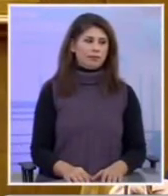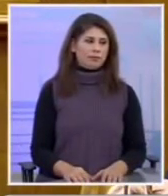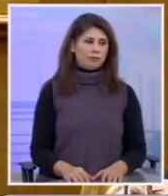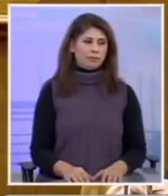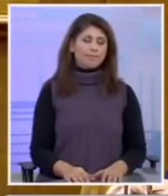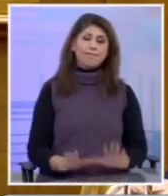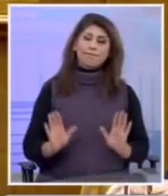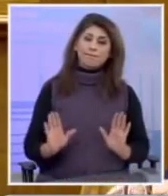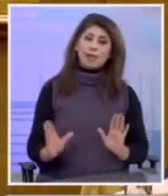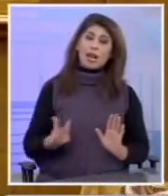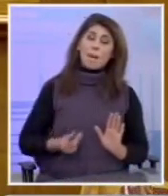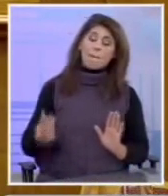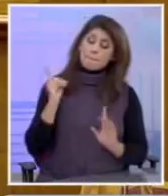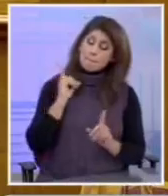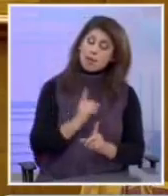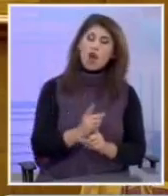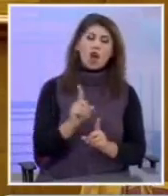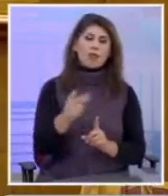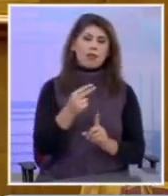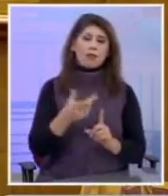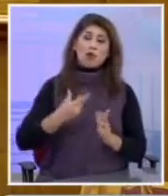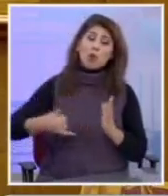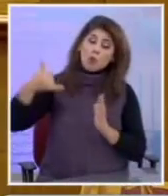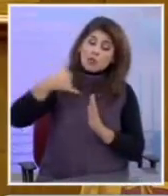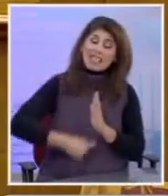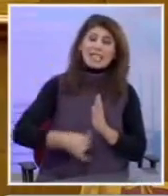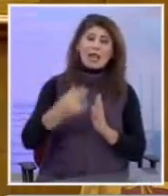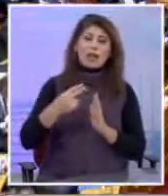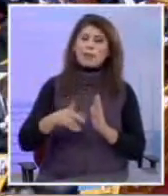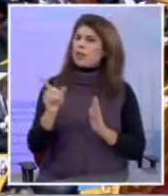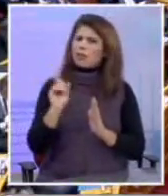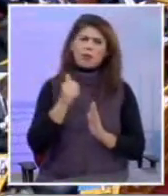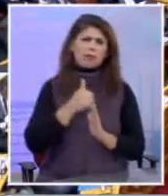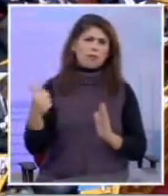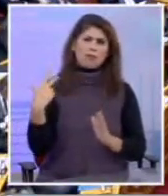Αλλά ας έρθουμε και σε πιο συγκεκριμένα ζητήματα. Πιο ουσιαστικά. Που δεν είναι μόνο το ποσοστό.